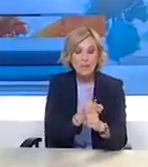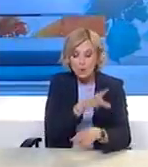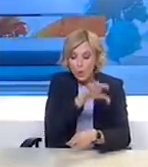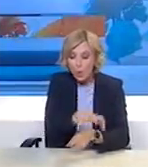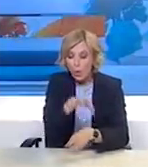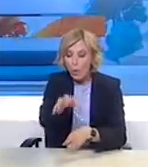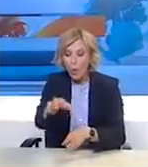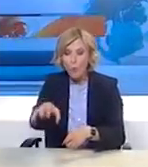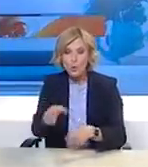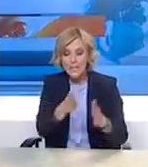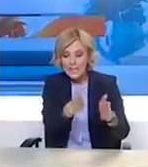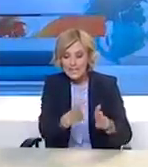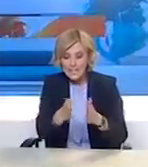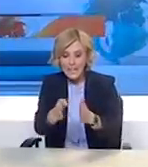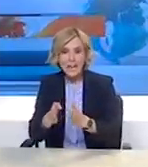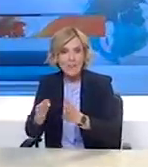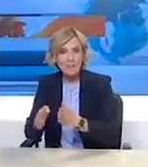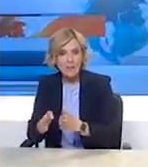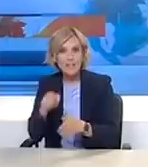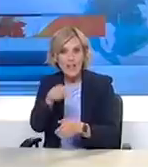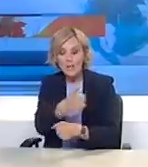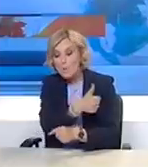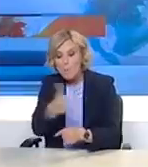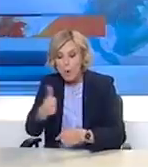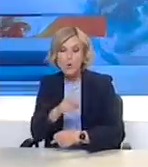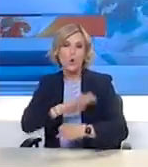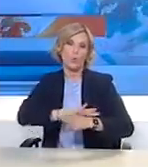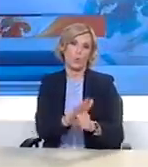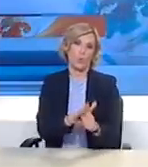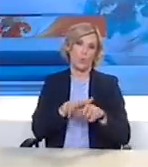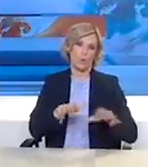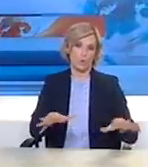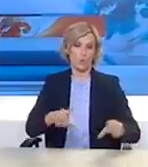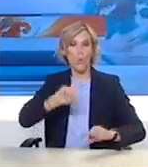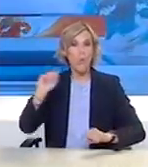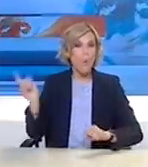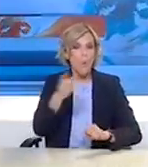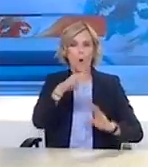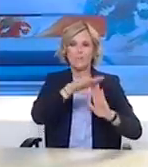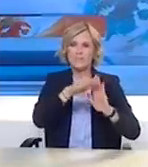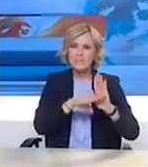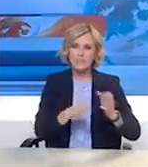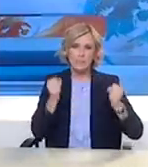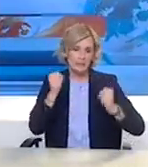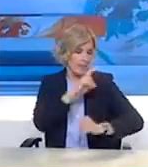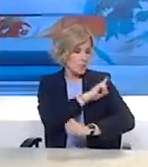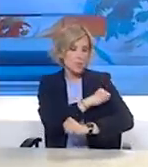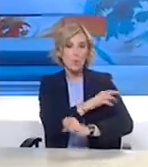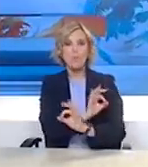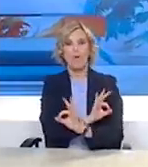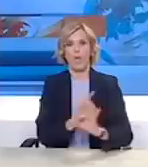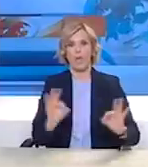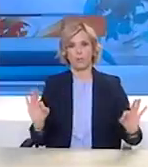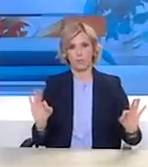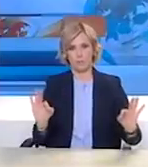για την διαχείριση περιστατικών του κορονοϊού. Όλο το σύστημα υγείας είναι σε ετοιμότητα. Πρέπει να πούμε ότι